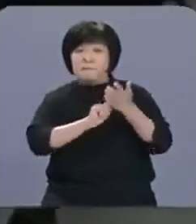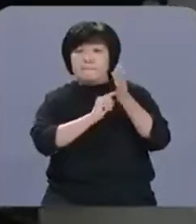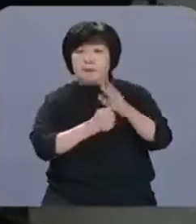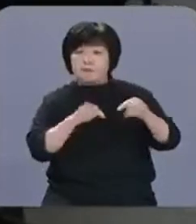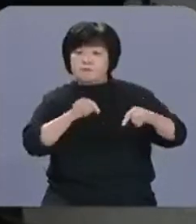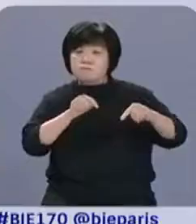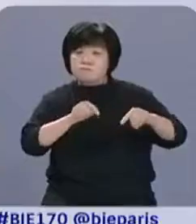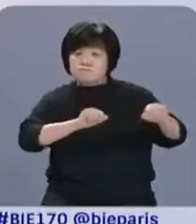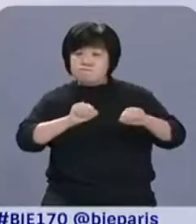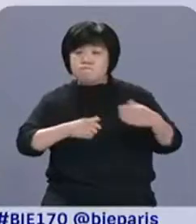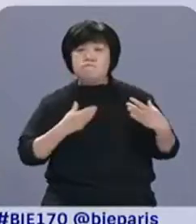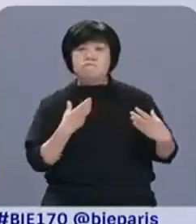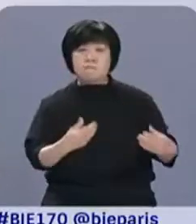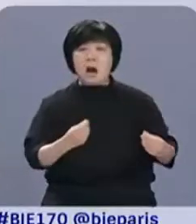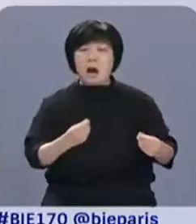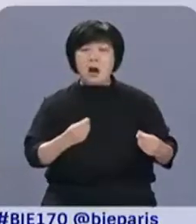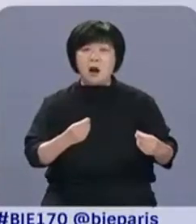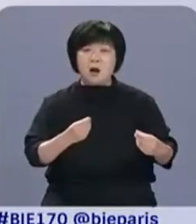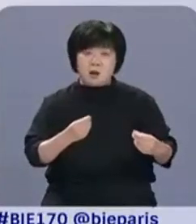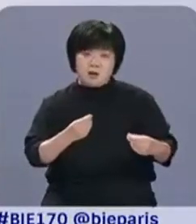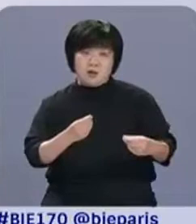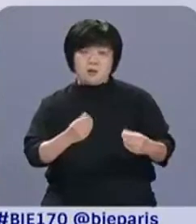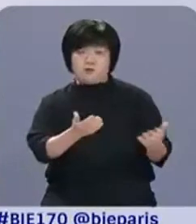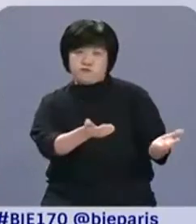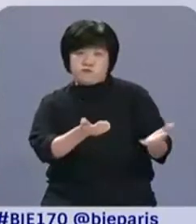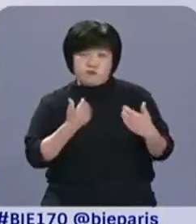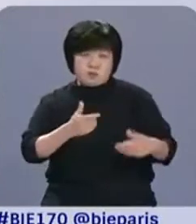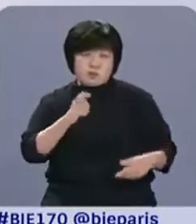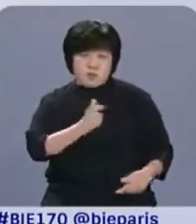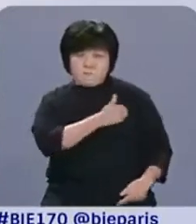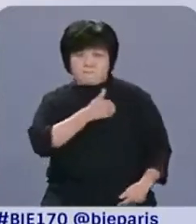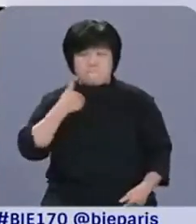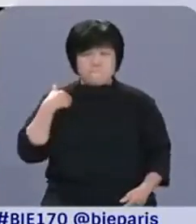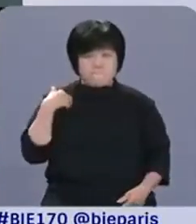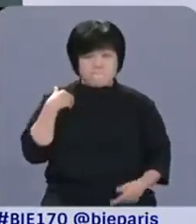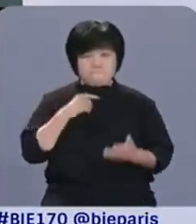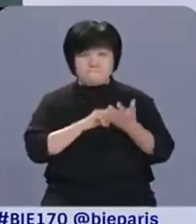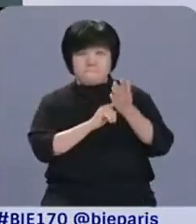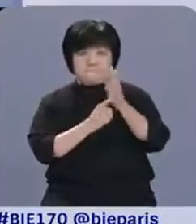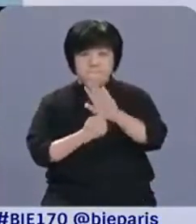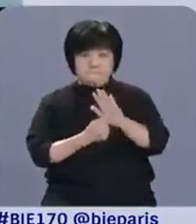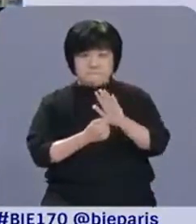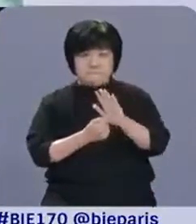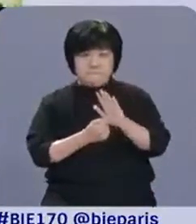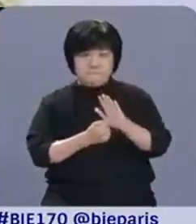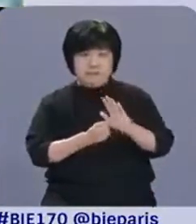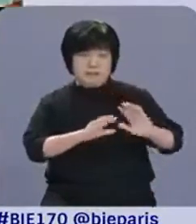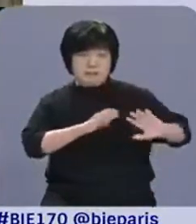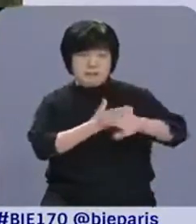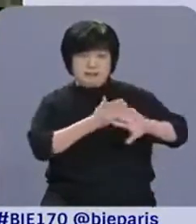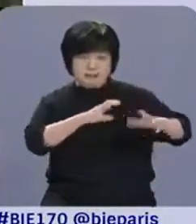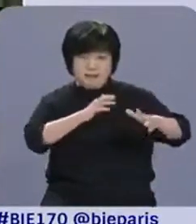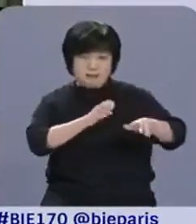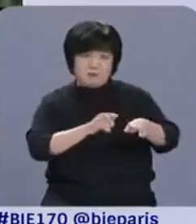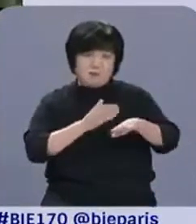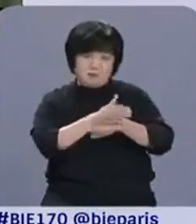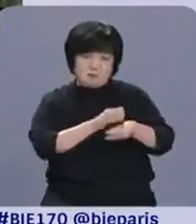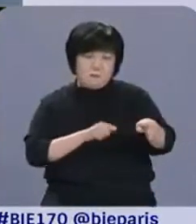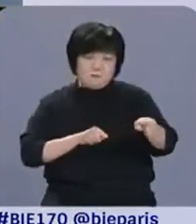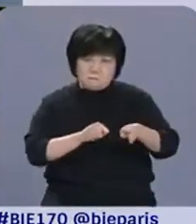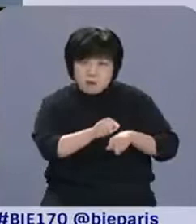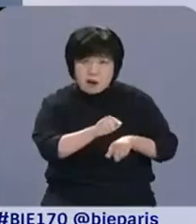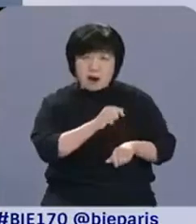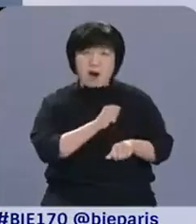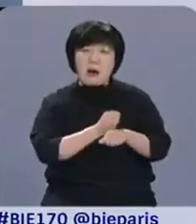교섭 활동을 마쳤다며 엑스포 유치에 강한 자신감을 내비쳤습니다. 경쟁국보다 유치 전에 뒤늦게 뛰어들어 회원국의